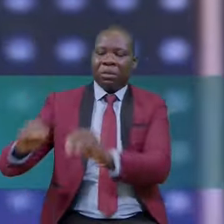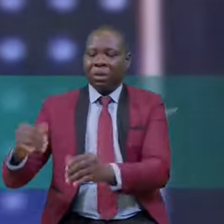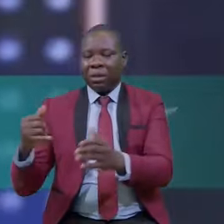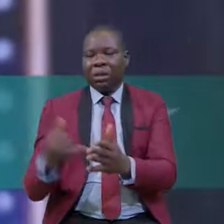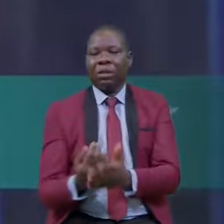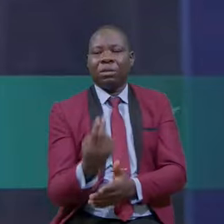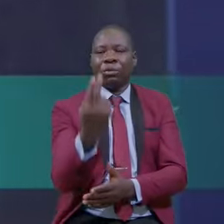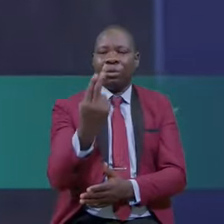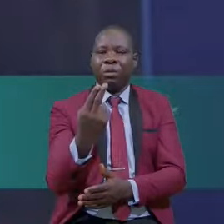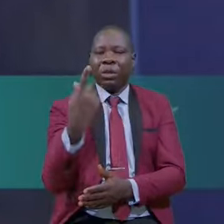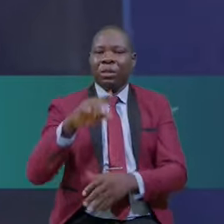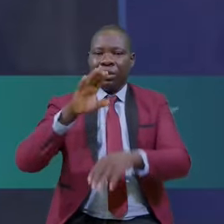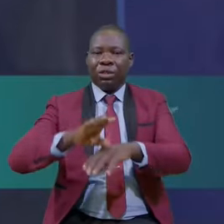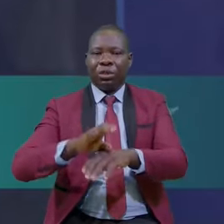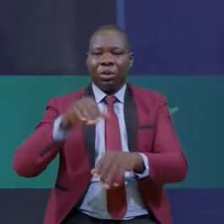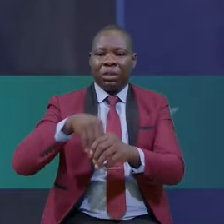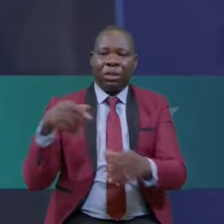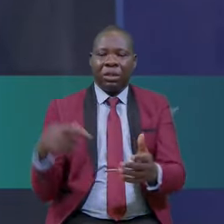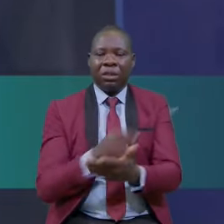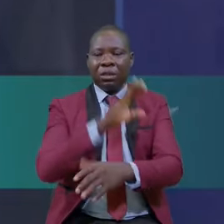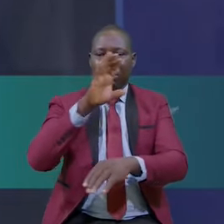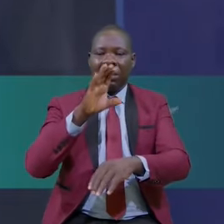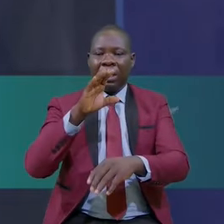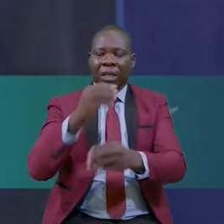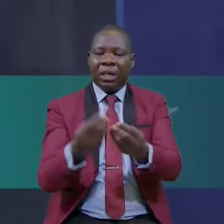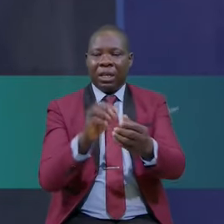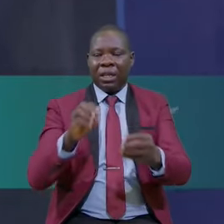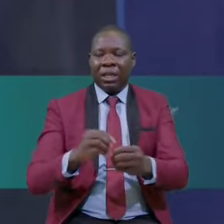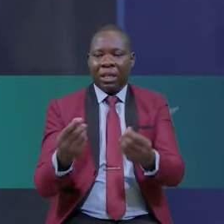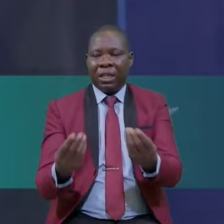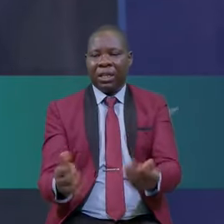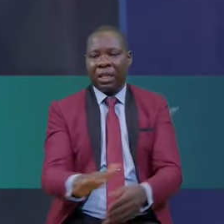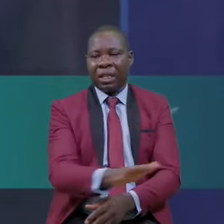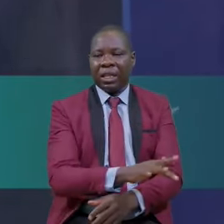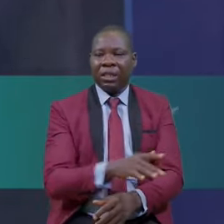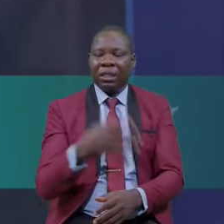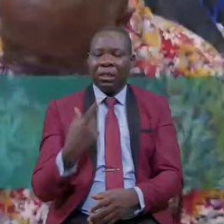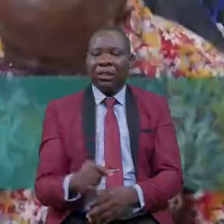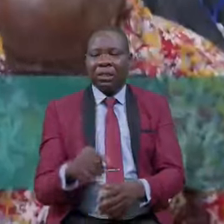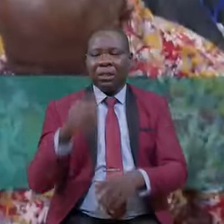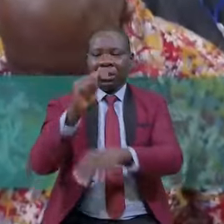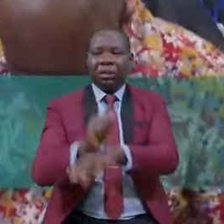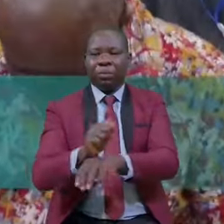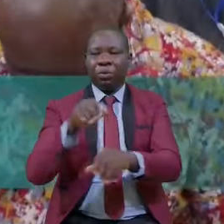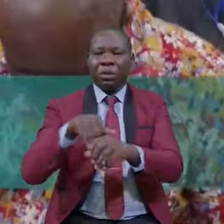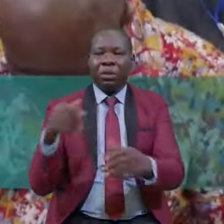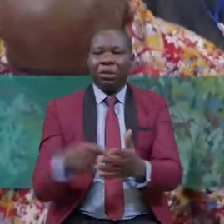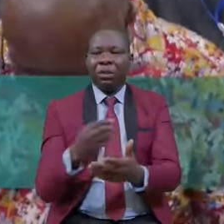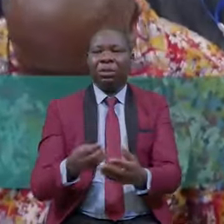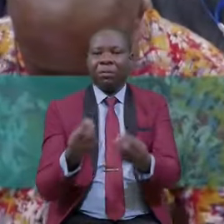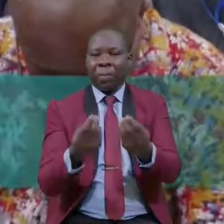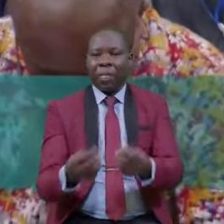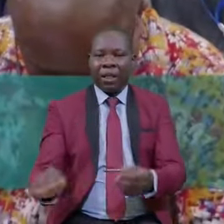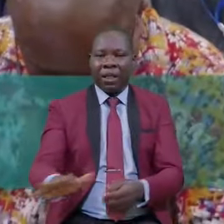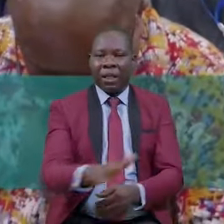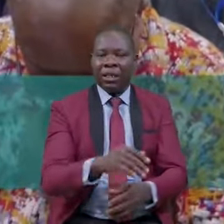pays, the temple in this le temple land, dans ce pays, Christ has come Christ est venu pour rebâtir. You are